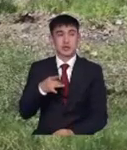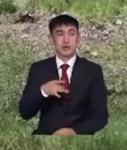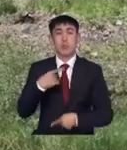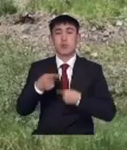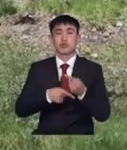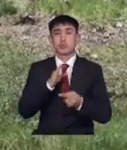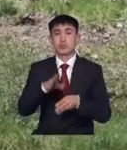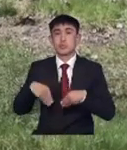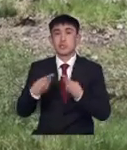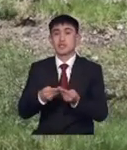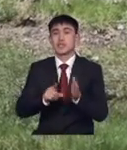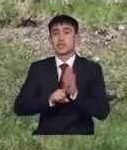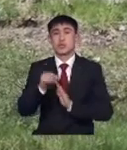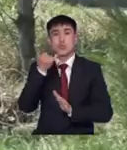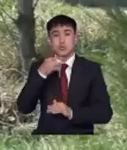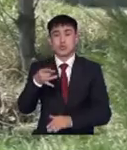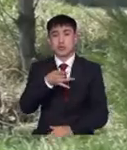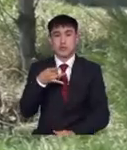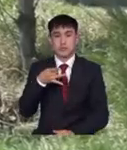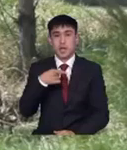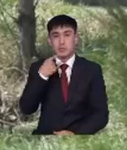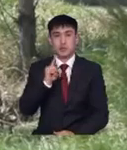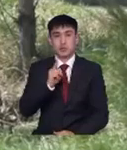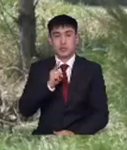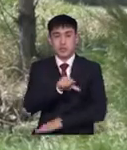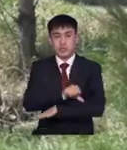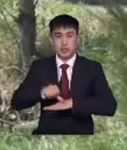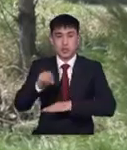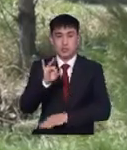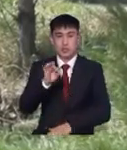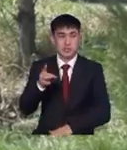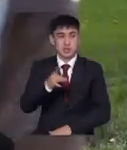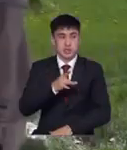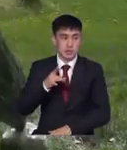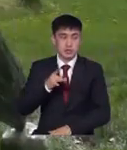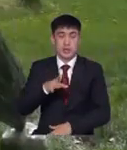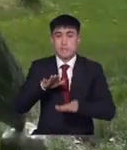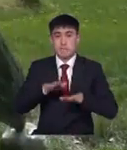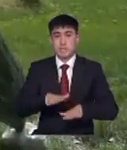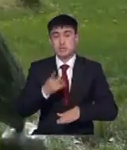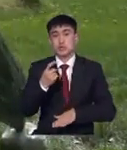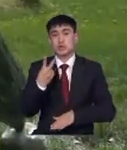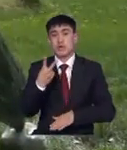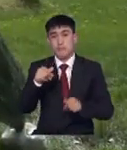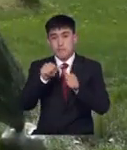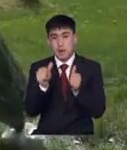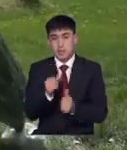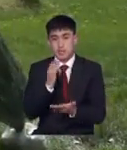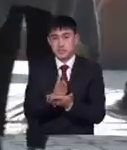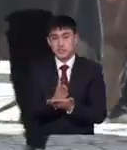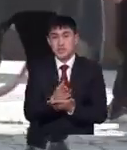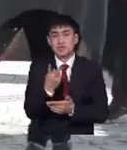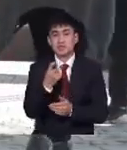после намерены передать старт Уйгурскому району. Отметим, что на территории Ембекши-Казахского района расположены 102 памятника, а